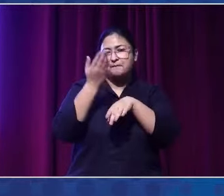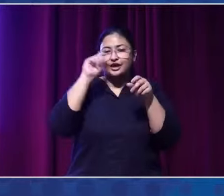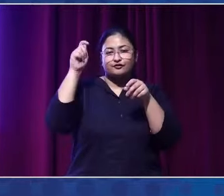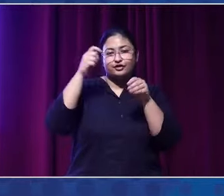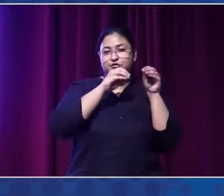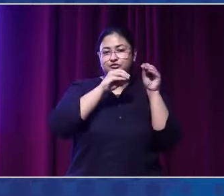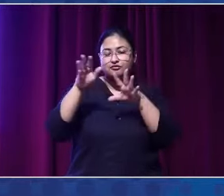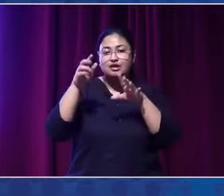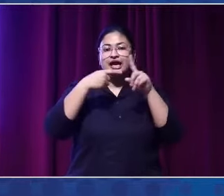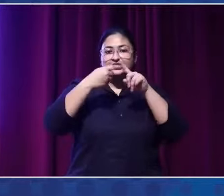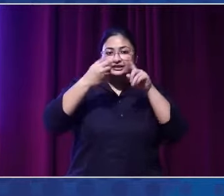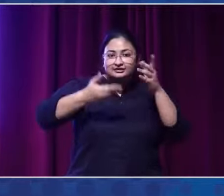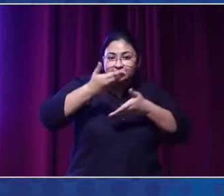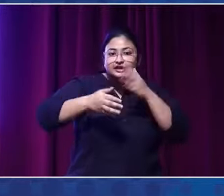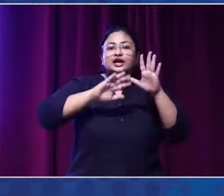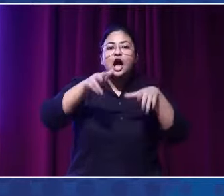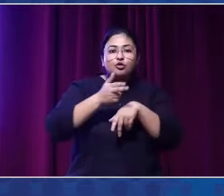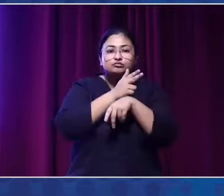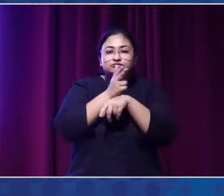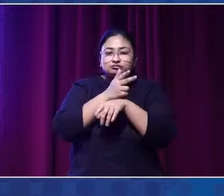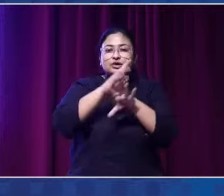जा रही थी कि कैसे कैसे करना है, वो कहां से आया था?